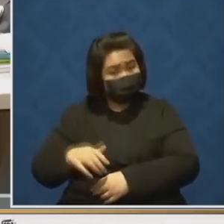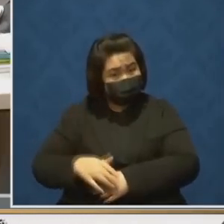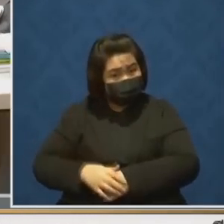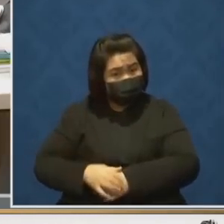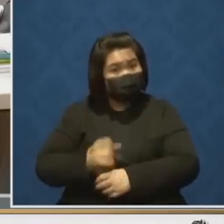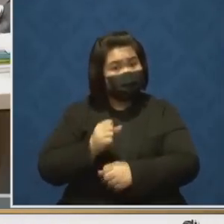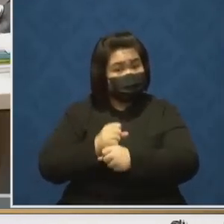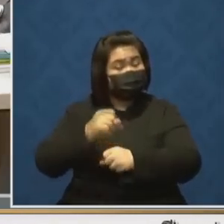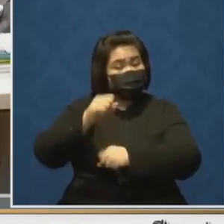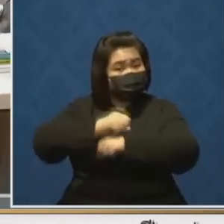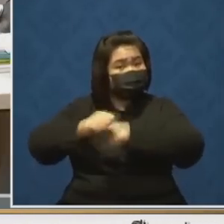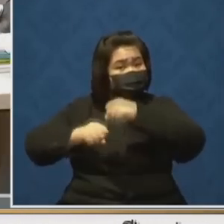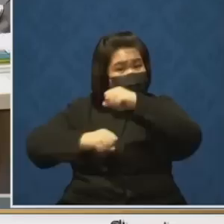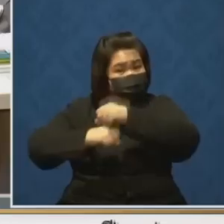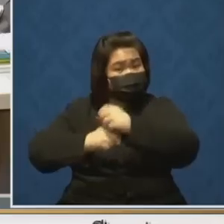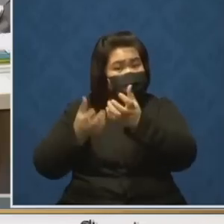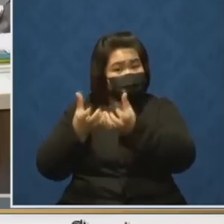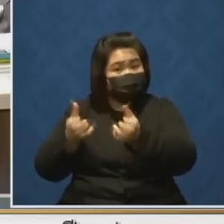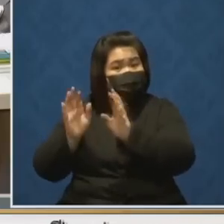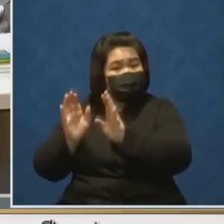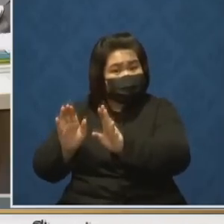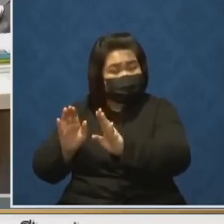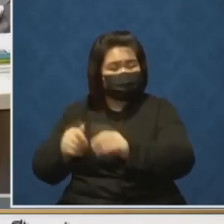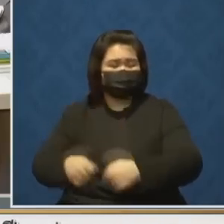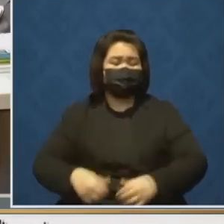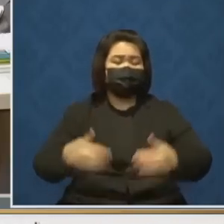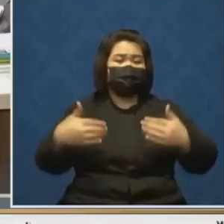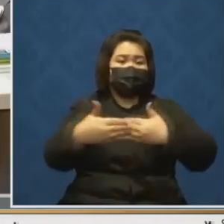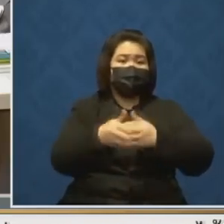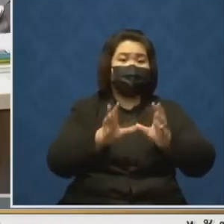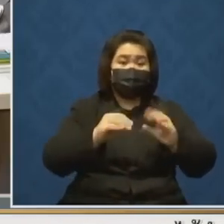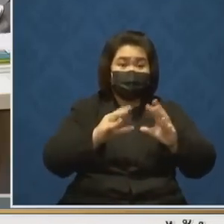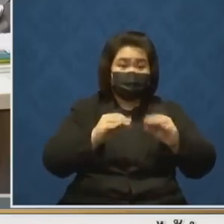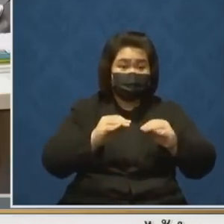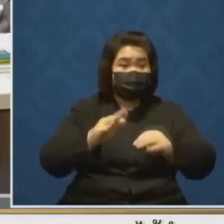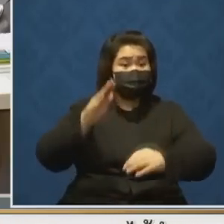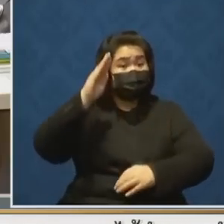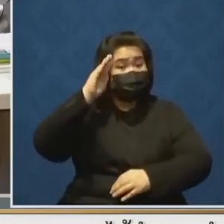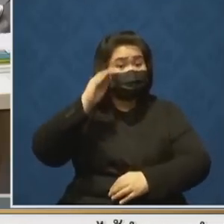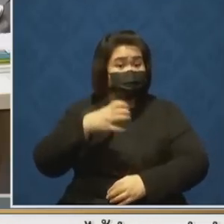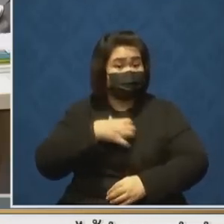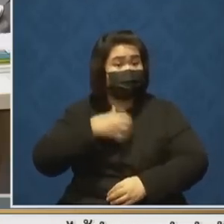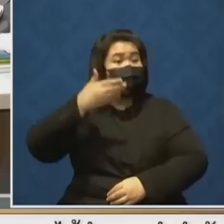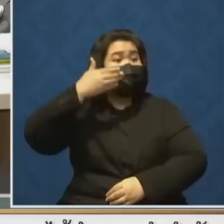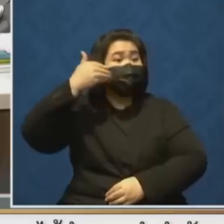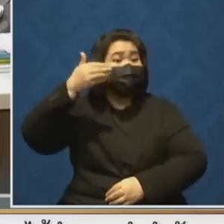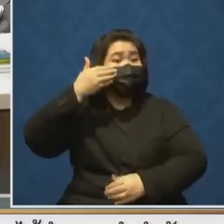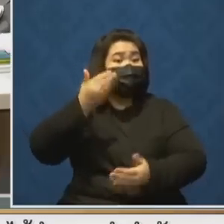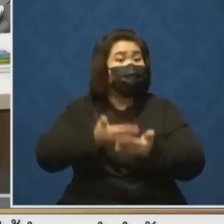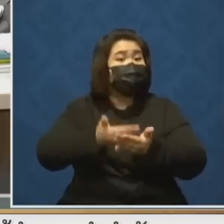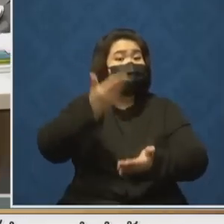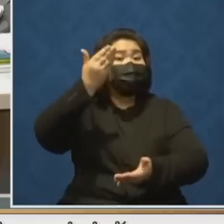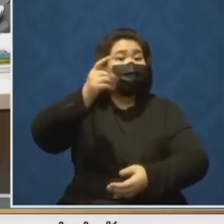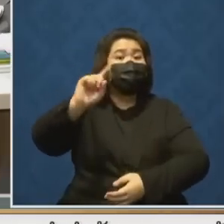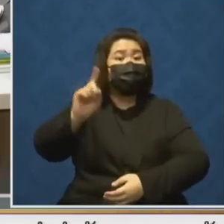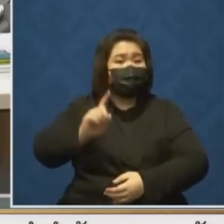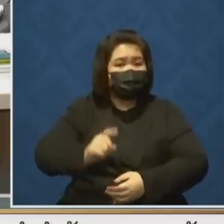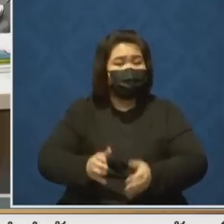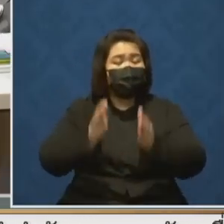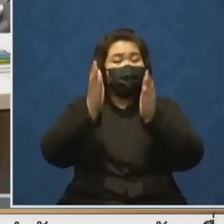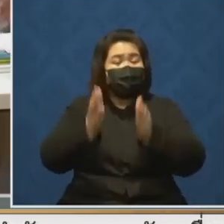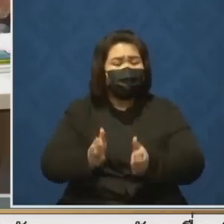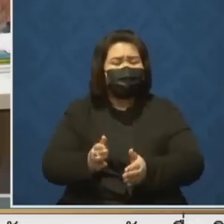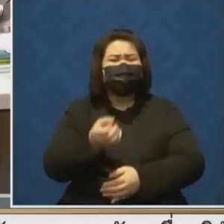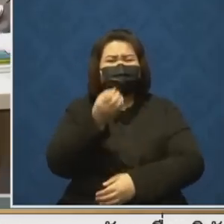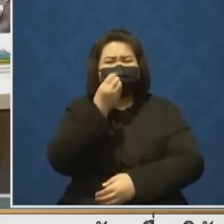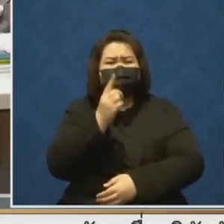างพี่พทธพันธและหอประชุมกองทบบกเท่านั้นจะอวดร่ำ อวดรวยกไปถึไหนคะในขณะที่ประชาชนกำลงกนข้าวคุกน้